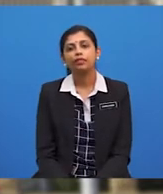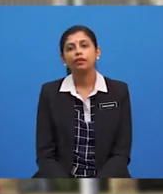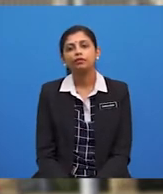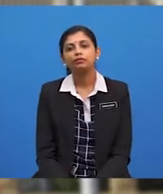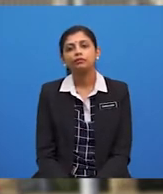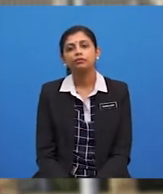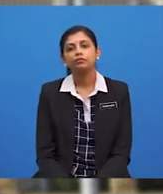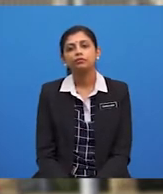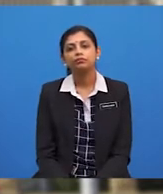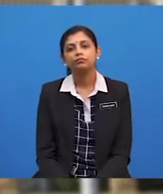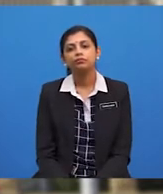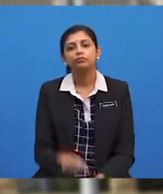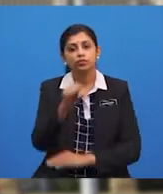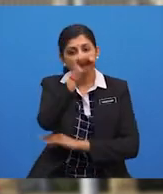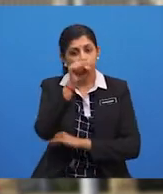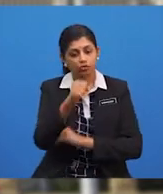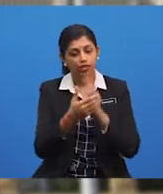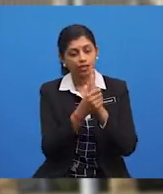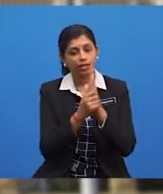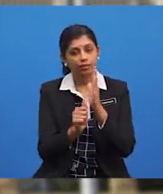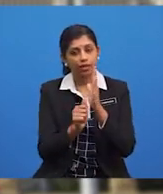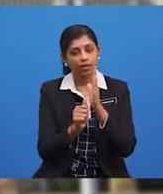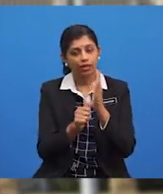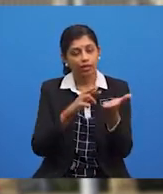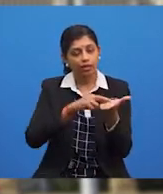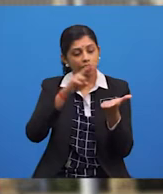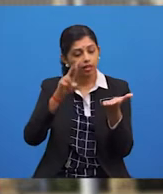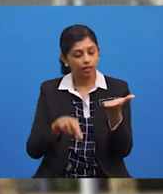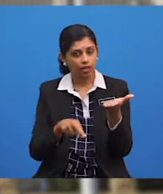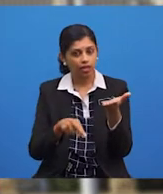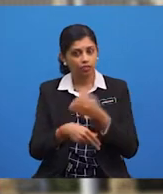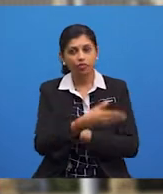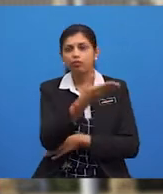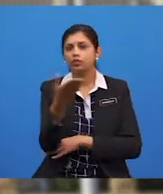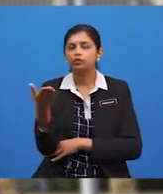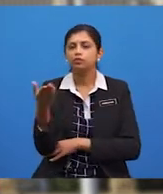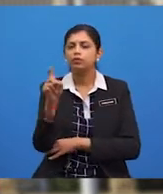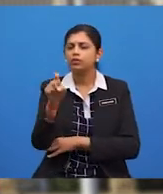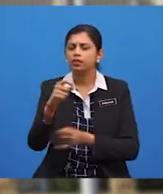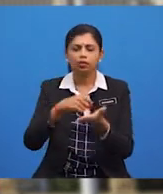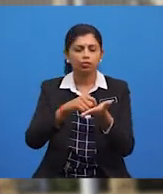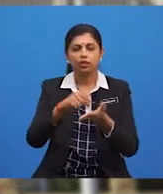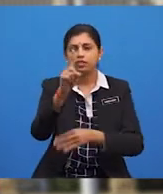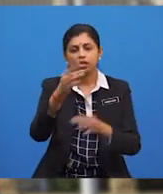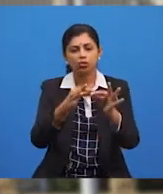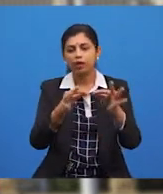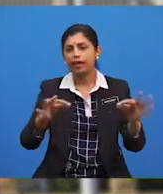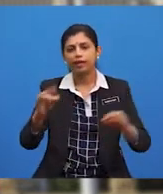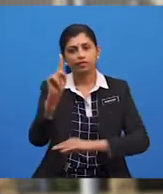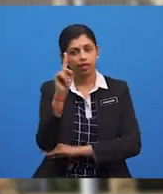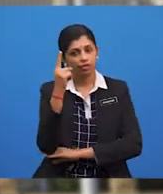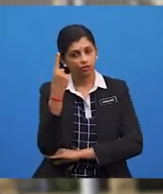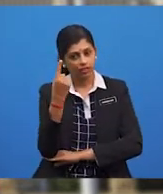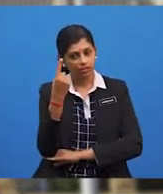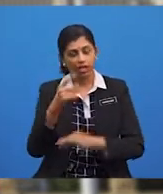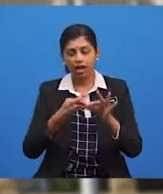Soalan ini adalah soalan kemahiran aras rendah. Jadi pelajar hanya perlu menulis satu ayat sahaja,